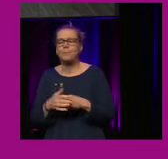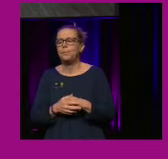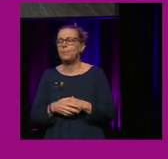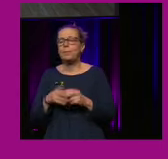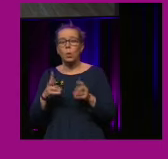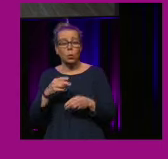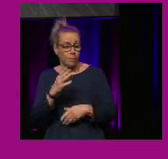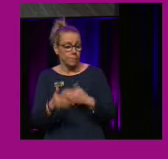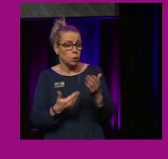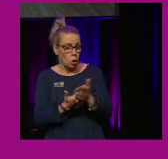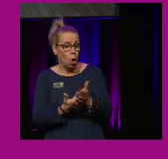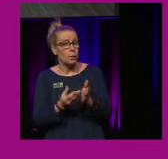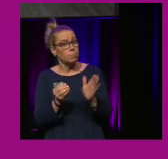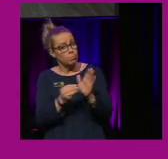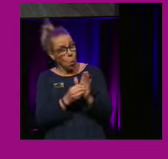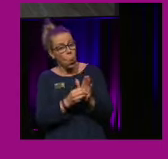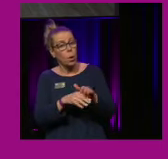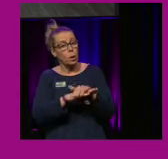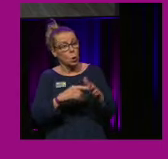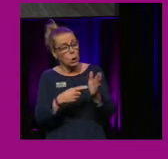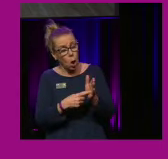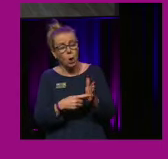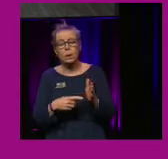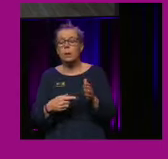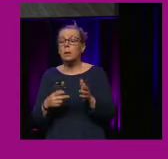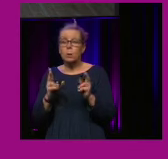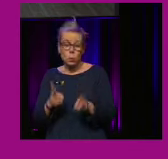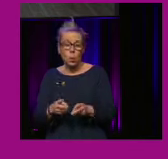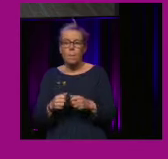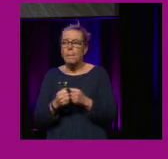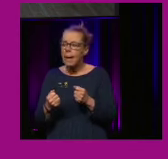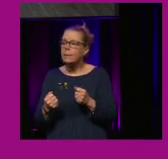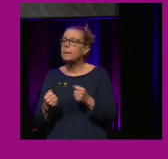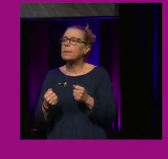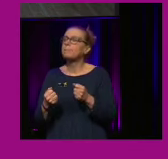ett förslag att skriva in det här i grundlagen. Men då är det så att